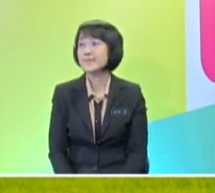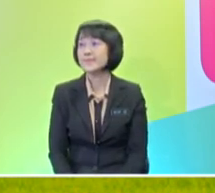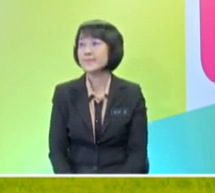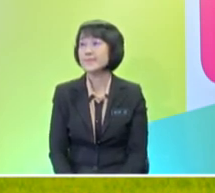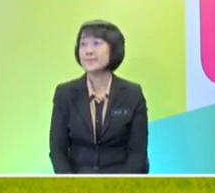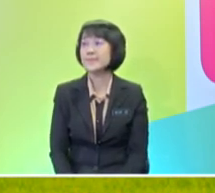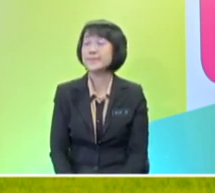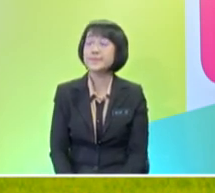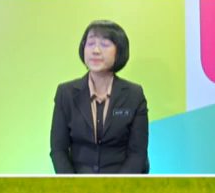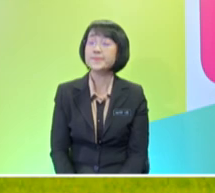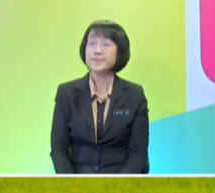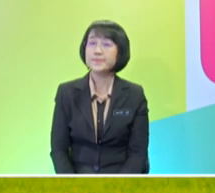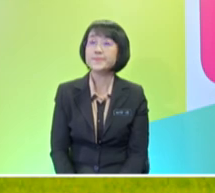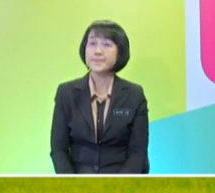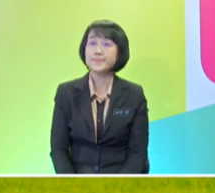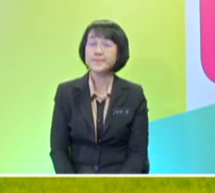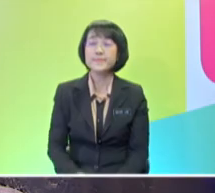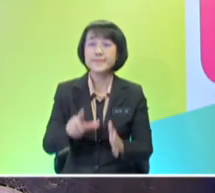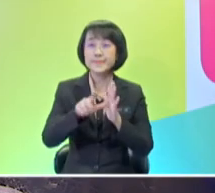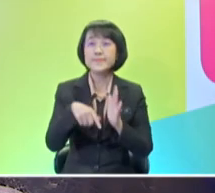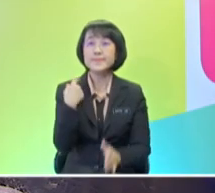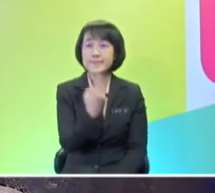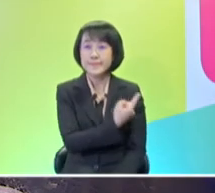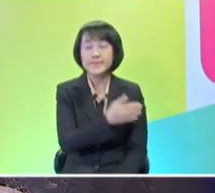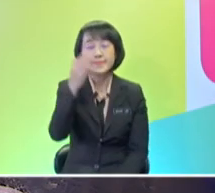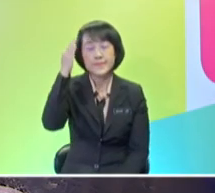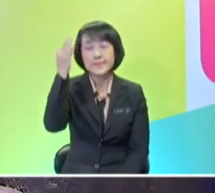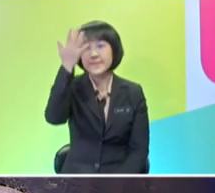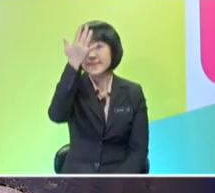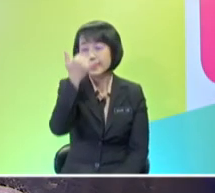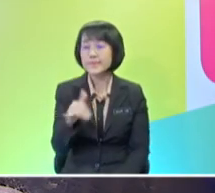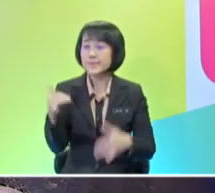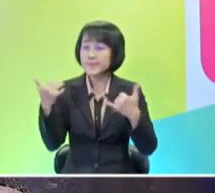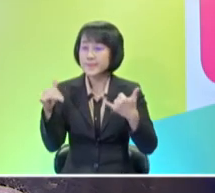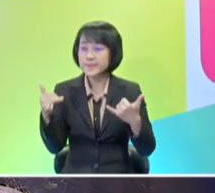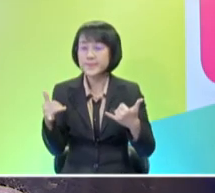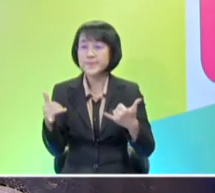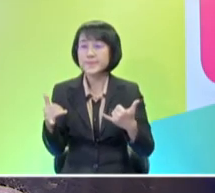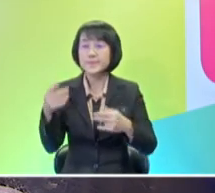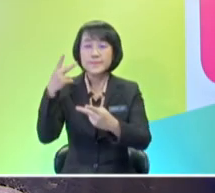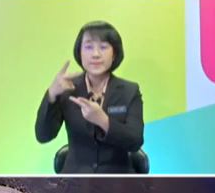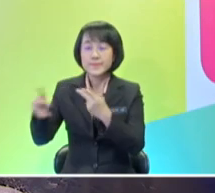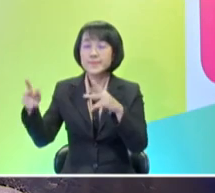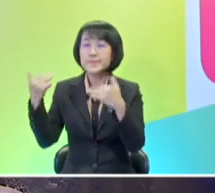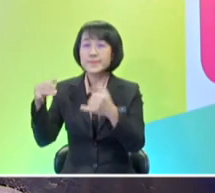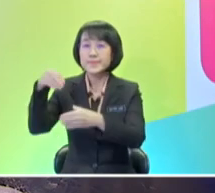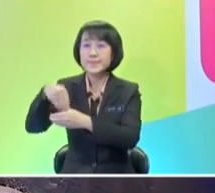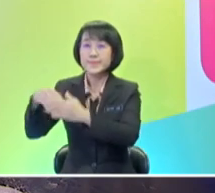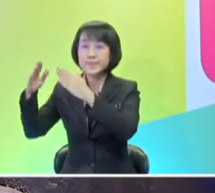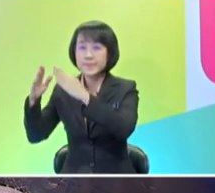kita akan tahu kenapa permainan-permainan ini tidak boleh dimainkan di Ajung sebaliknya perlu dimainkan di